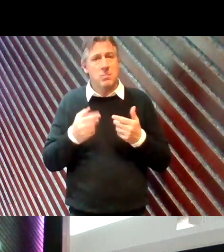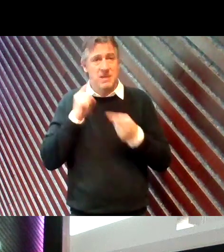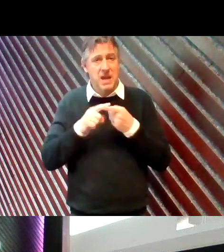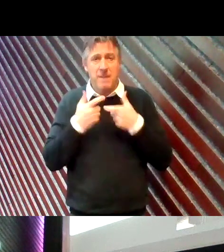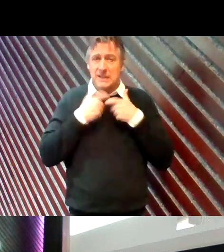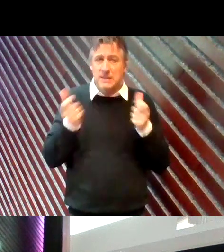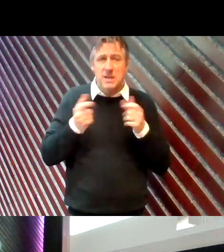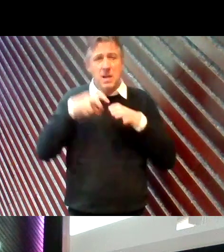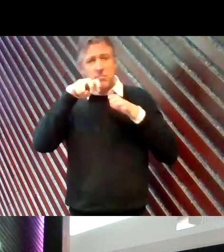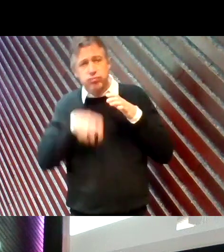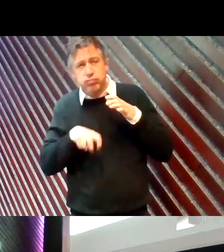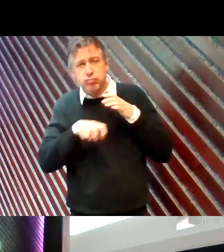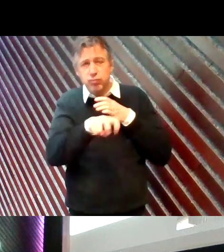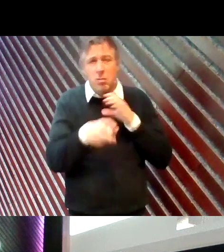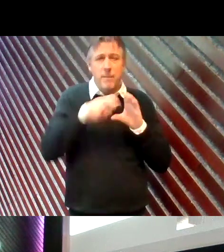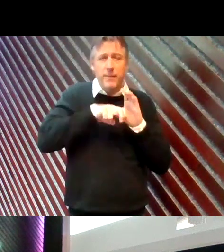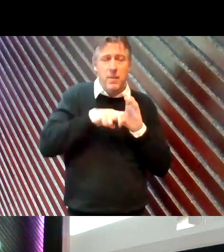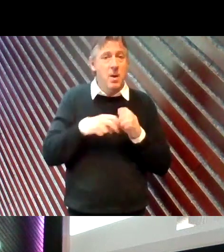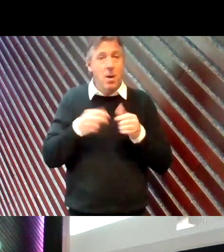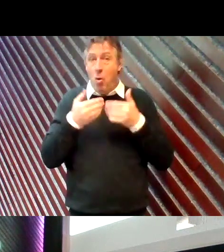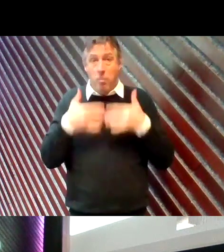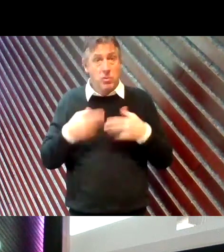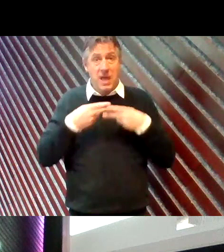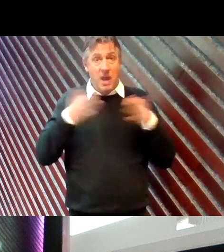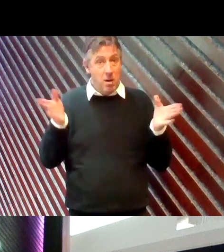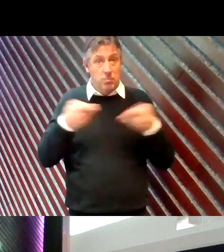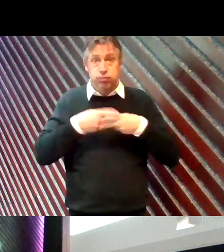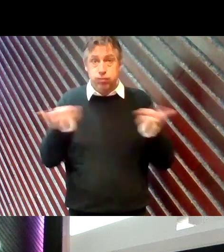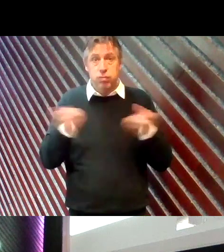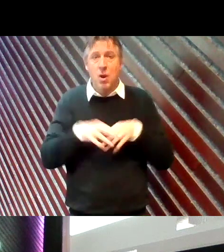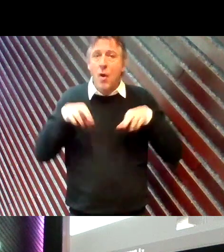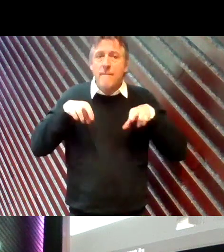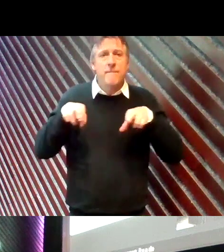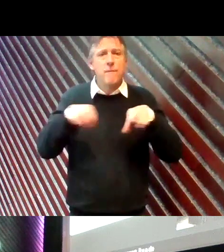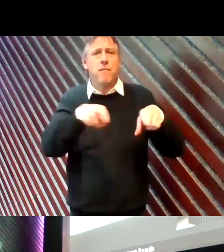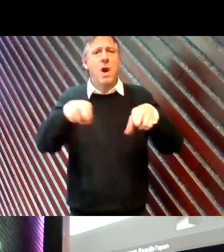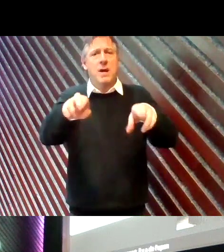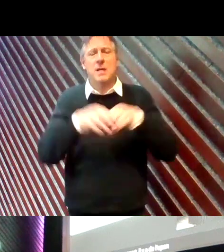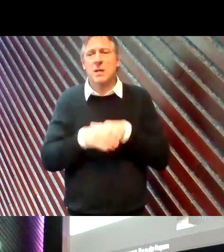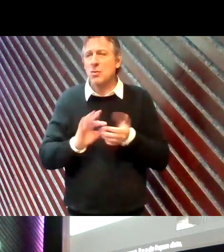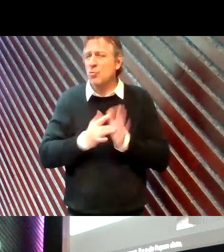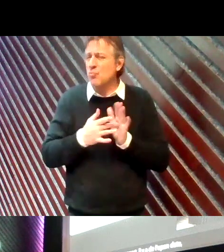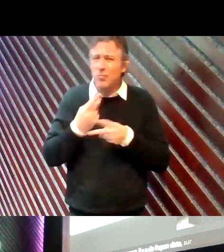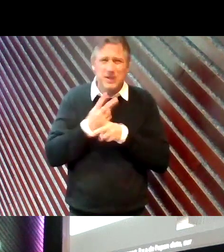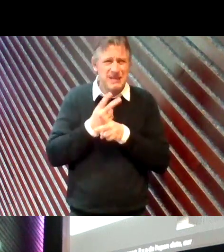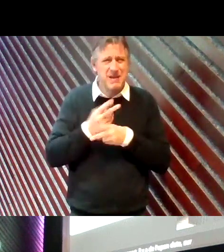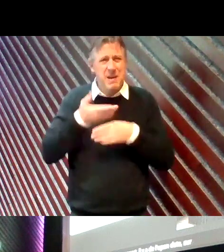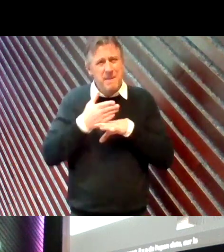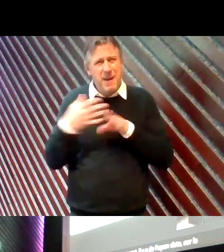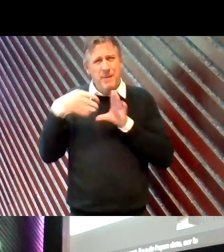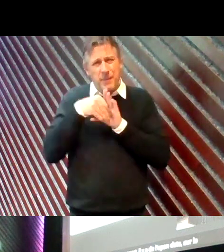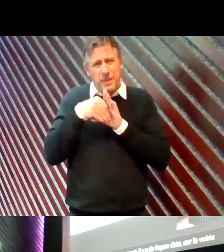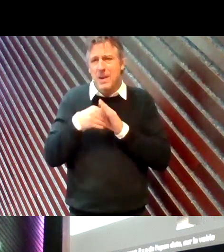'accessibilité des transports sur la voirie pareil il y a tous les outils sont là pour